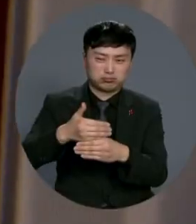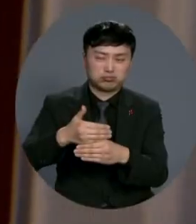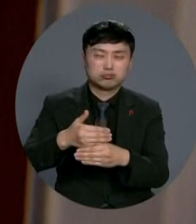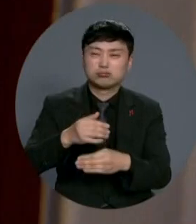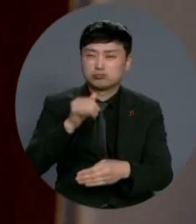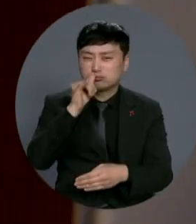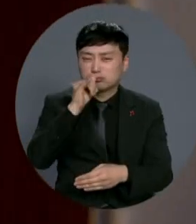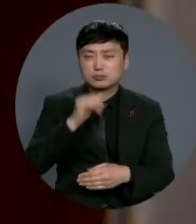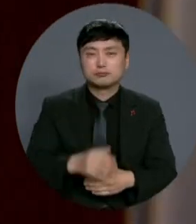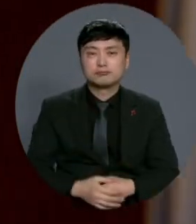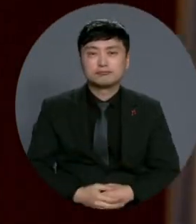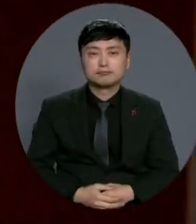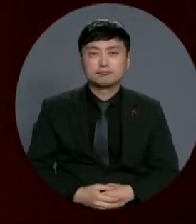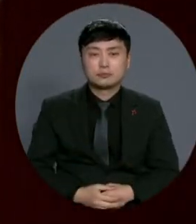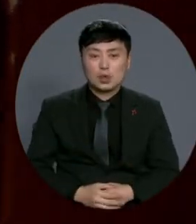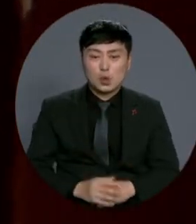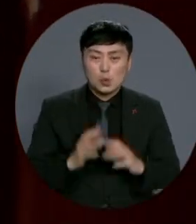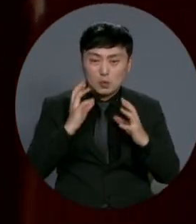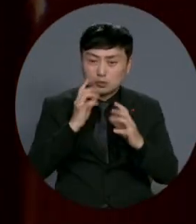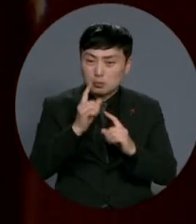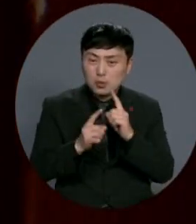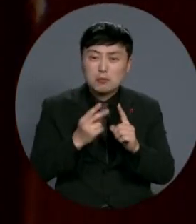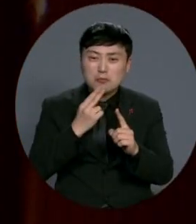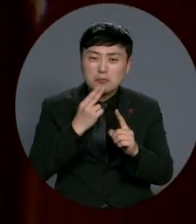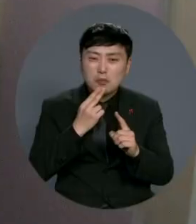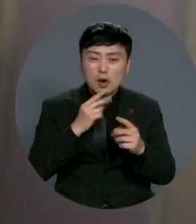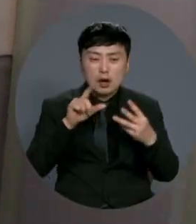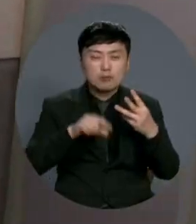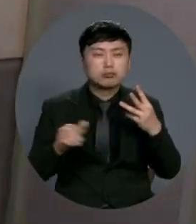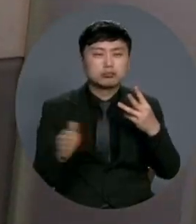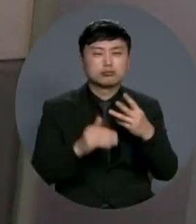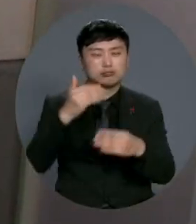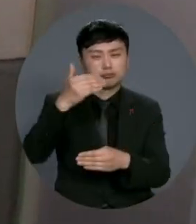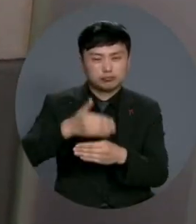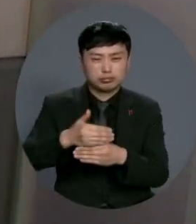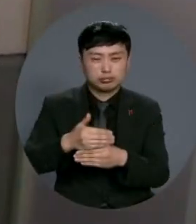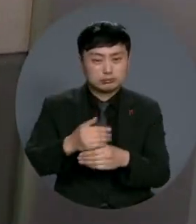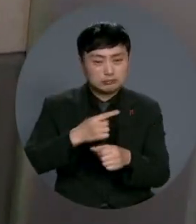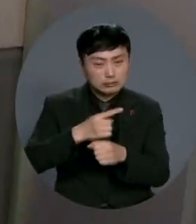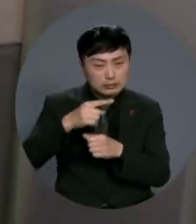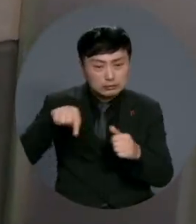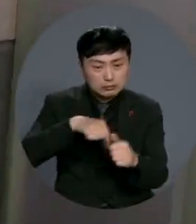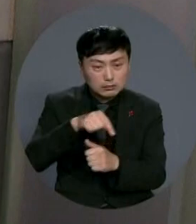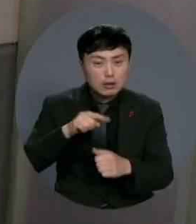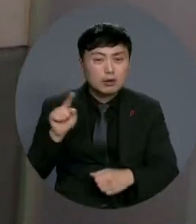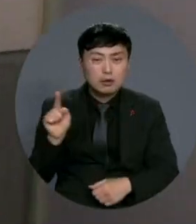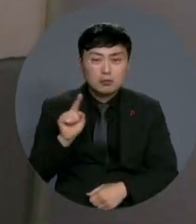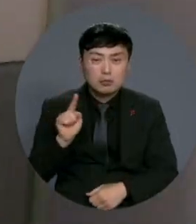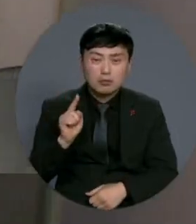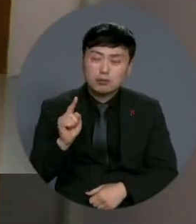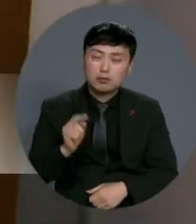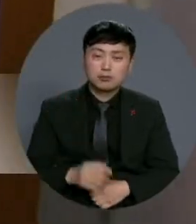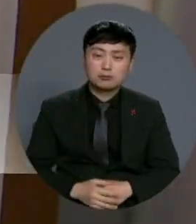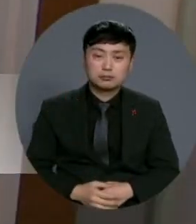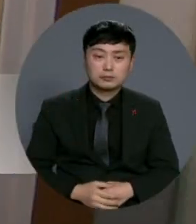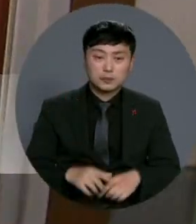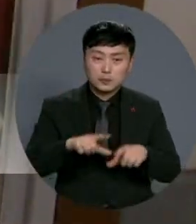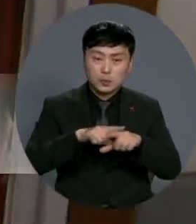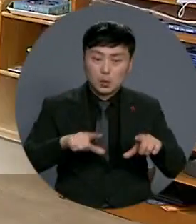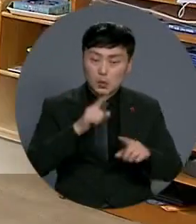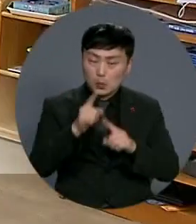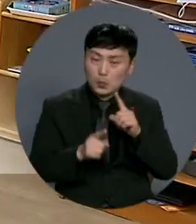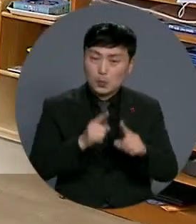쳤워 모집이 올해 3월부터 원 중입니다 내년 상황은 나아질까 최근 유치원 일반 모집이